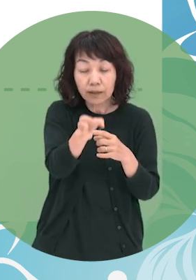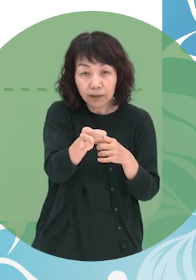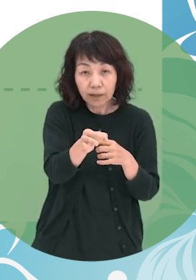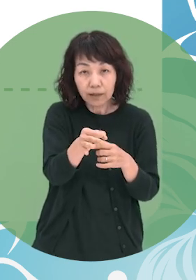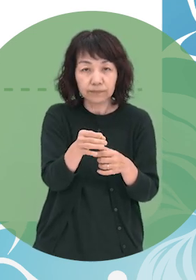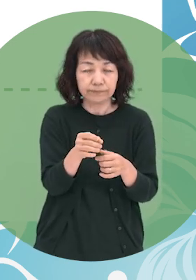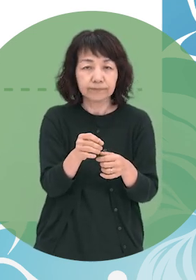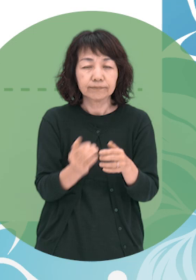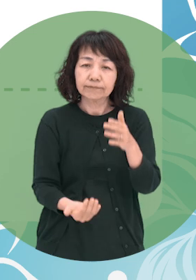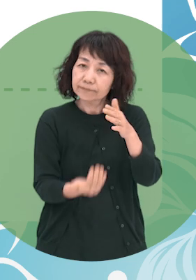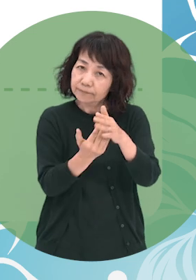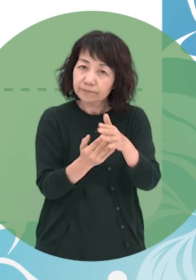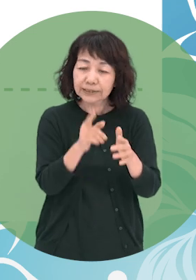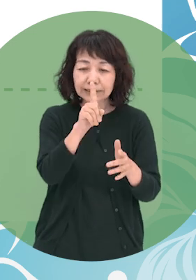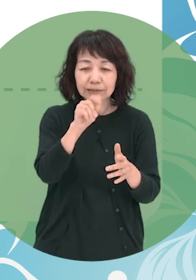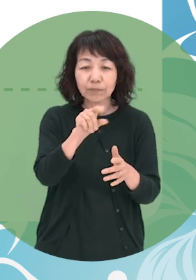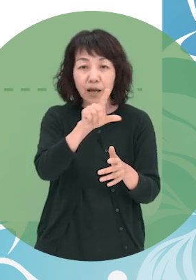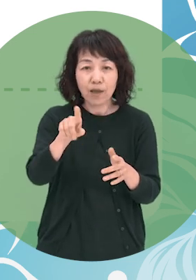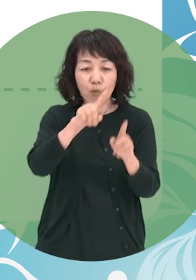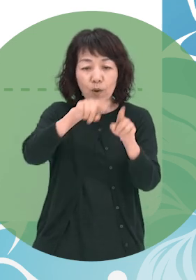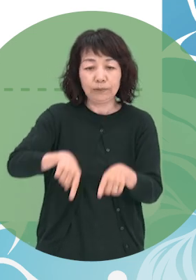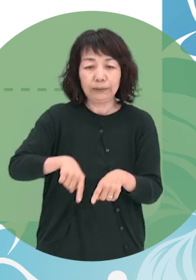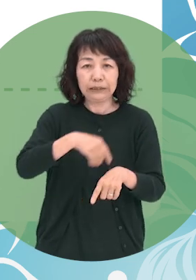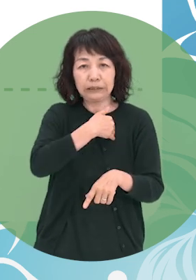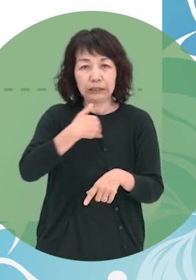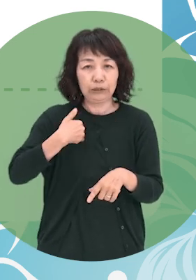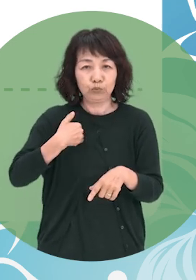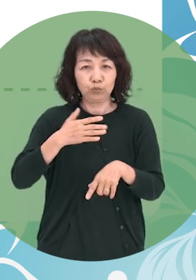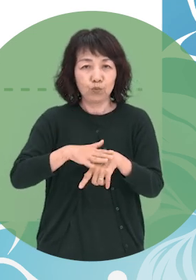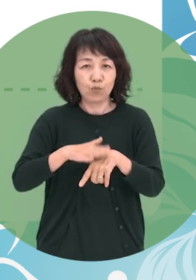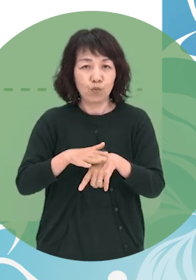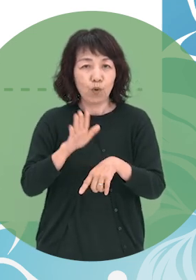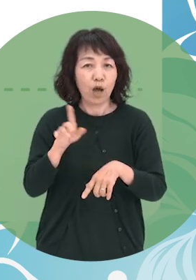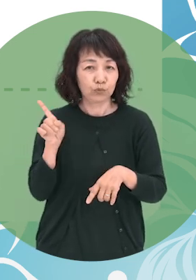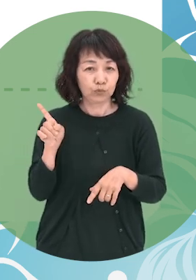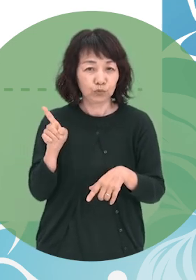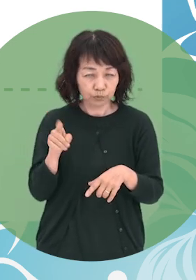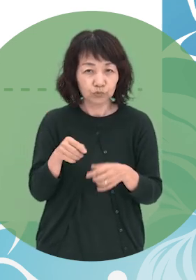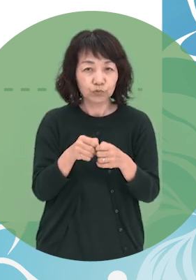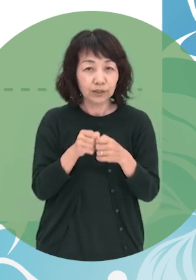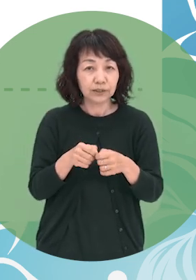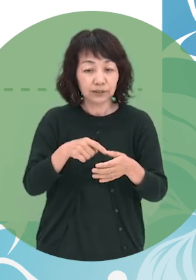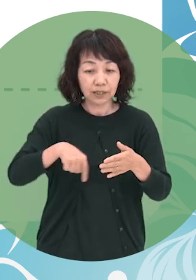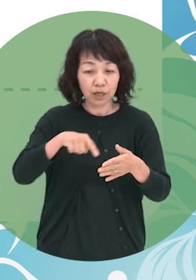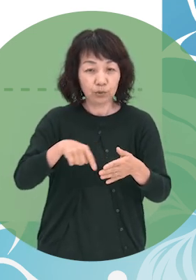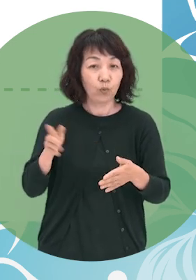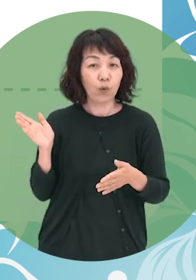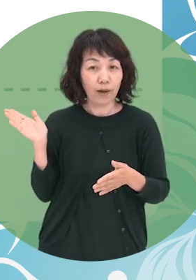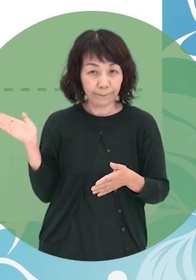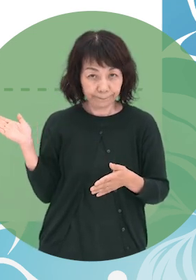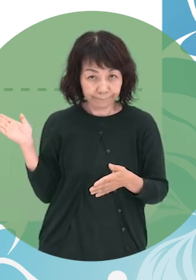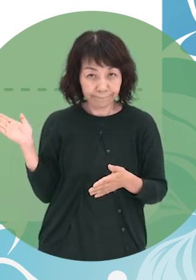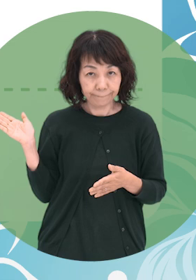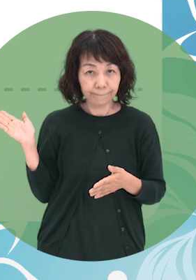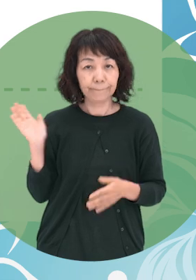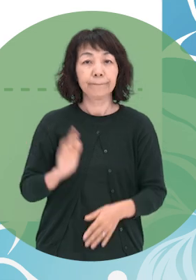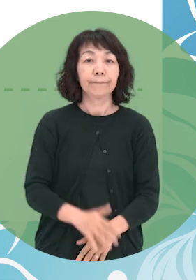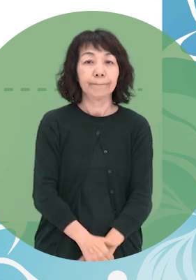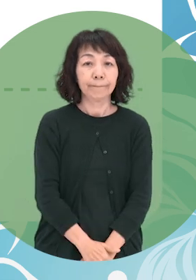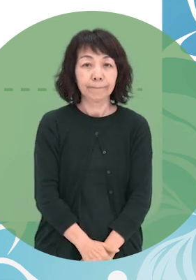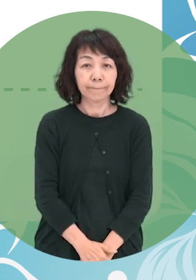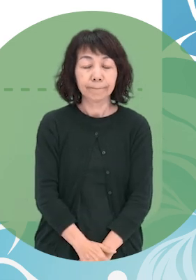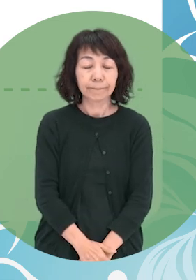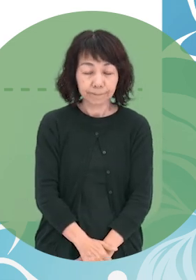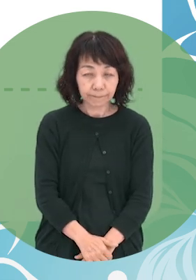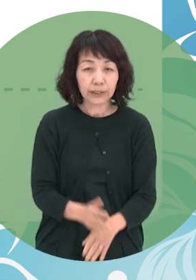大1万円の割引を実施しています。詳しくはネクスコ西日本のホームページをご覧ください。以